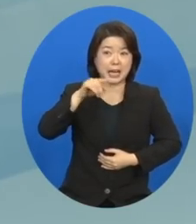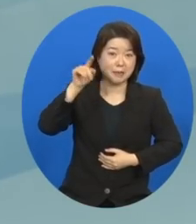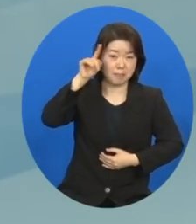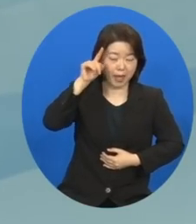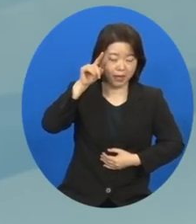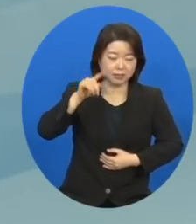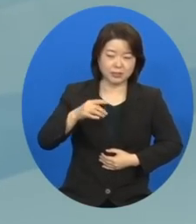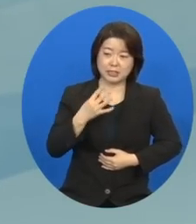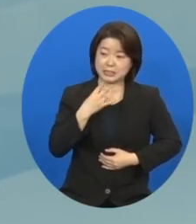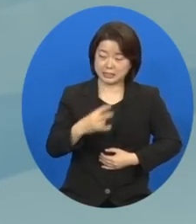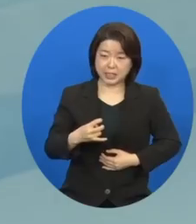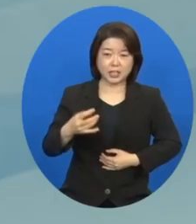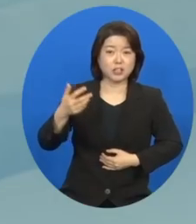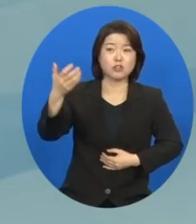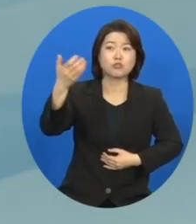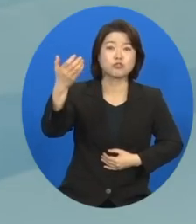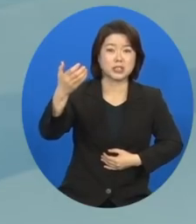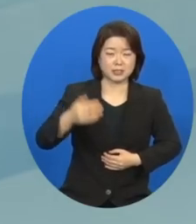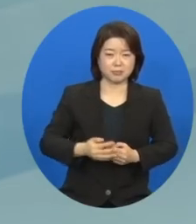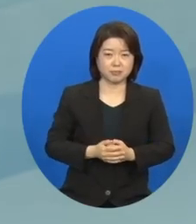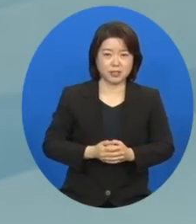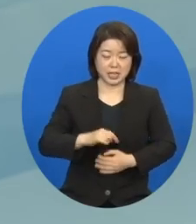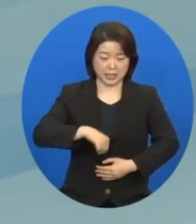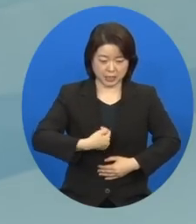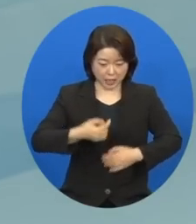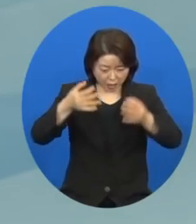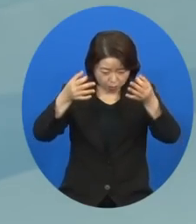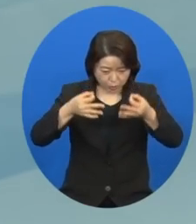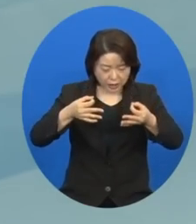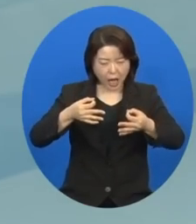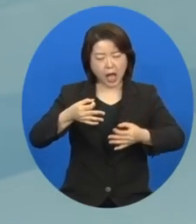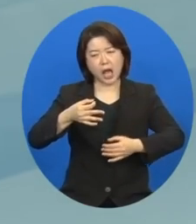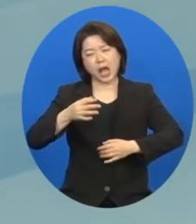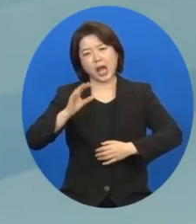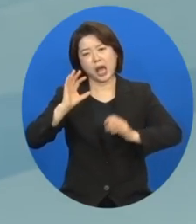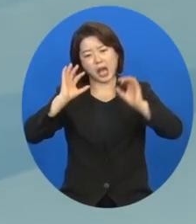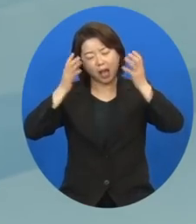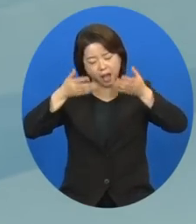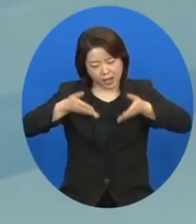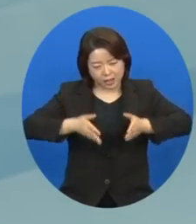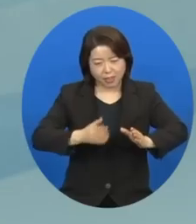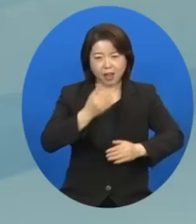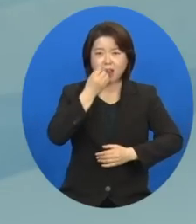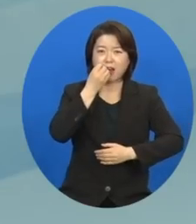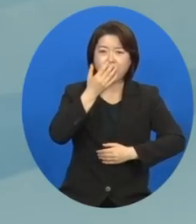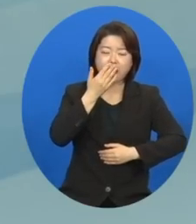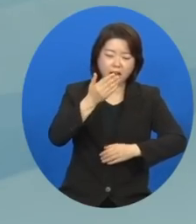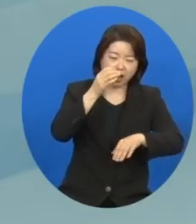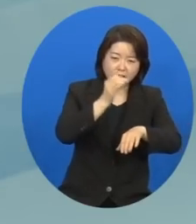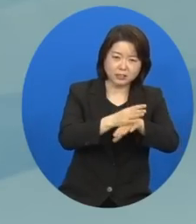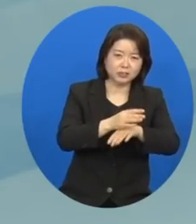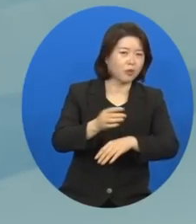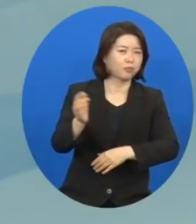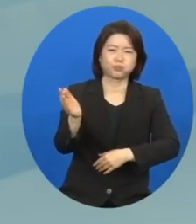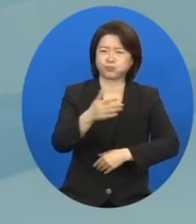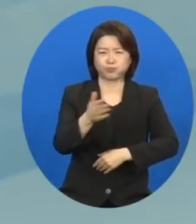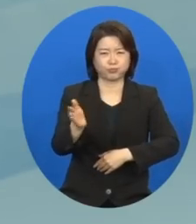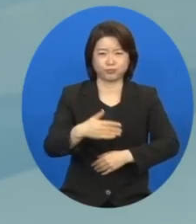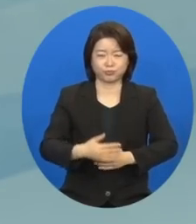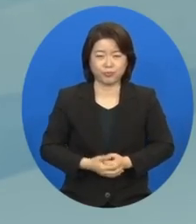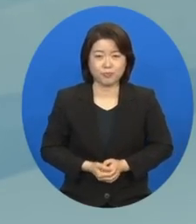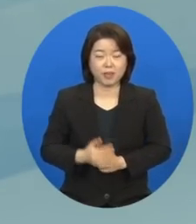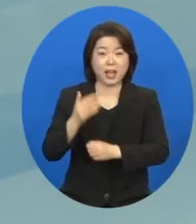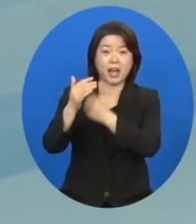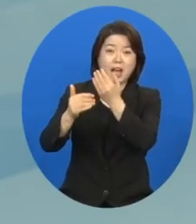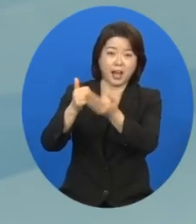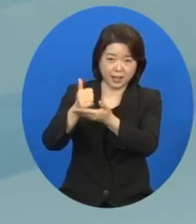90세가 되었기 때문에 스스로 자녀를 낳을 가능성은 이제는 없는 것이라고 볼 수가 있겠습니다.